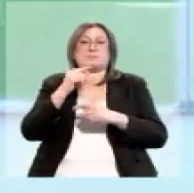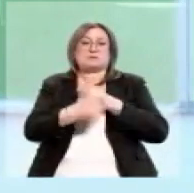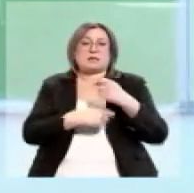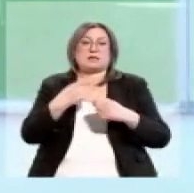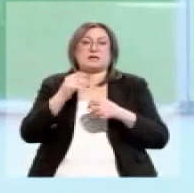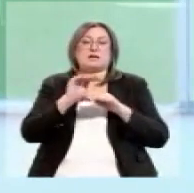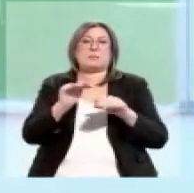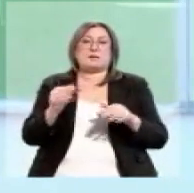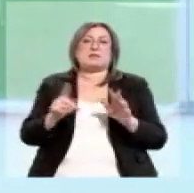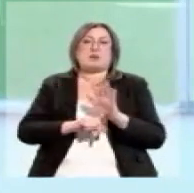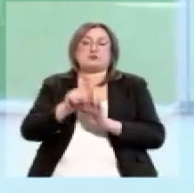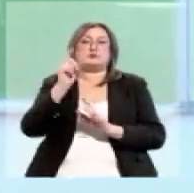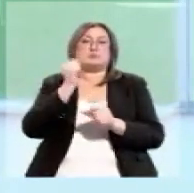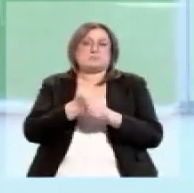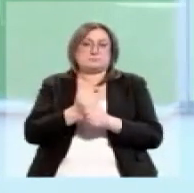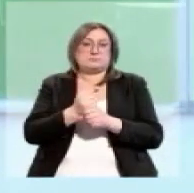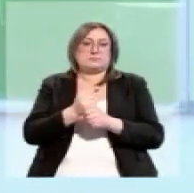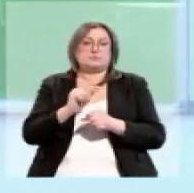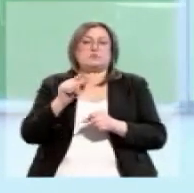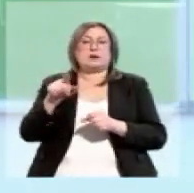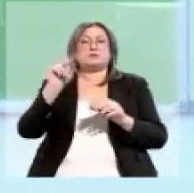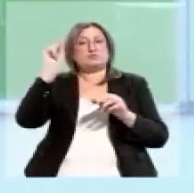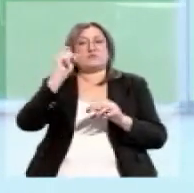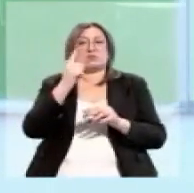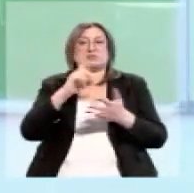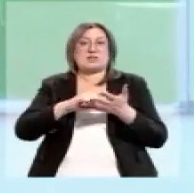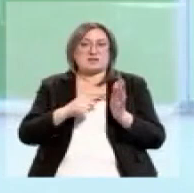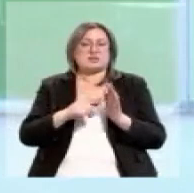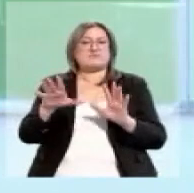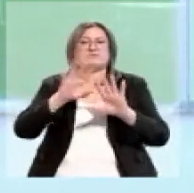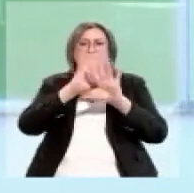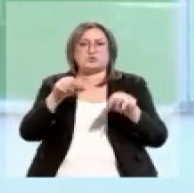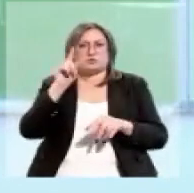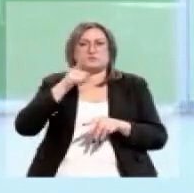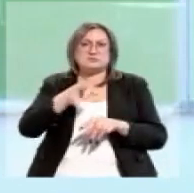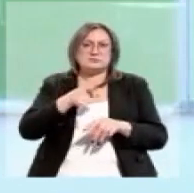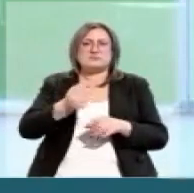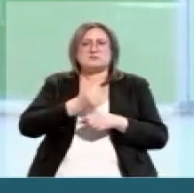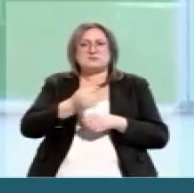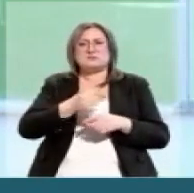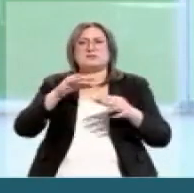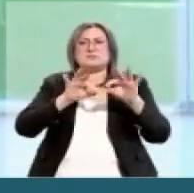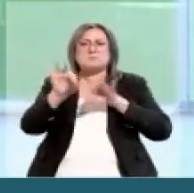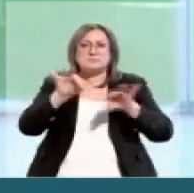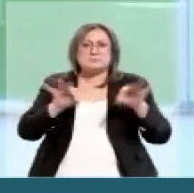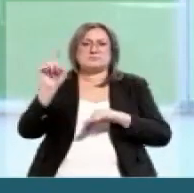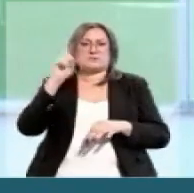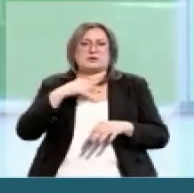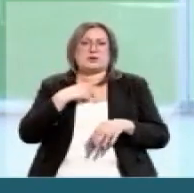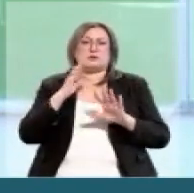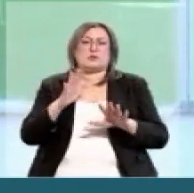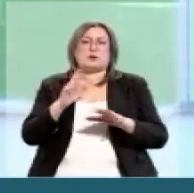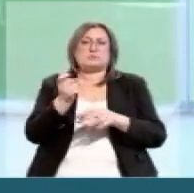ребята приступили к работе. Так как они ученики 11 класса, они уже все знали, как пилить, как строгать, как размечать. Я только